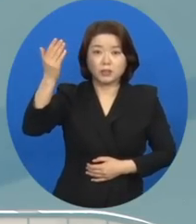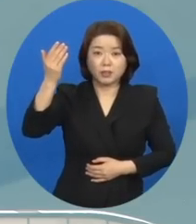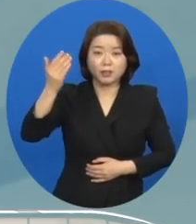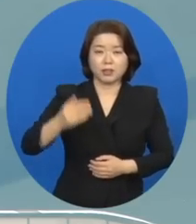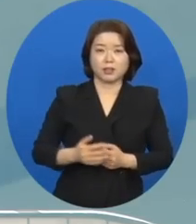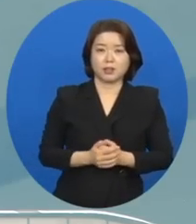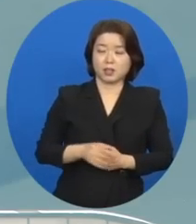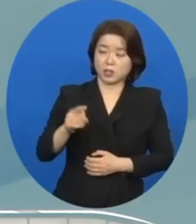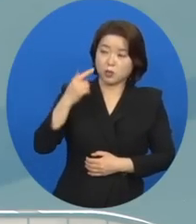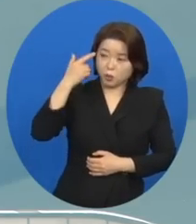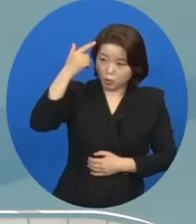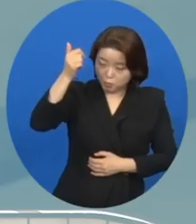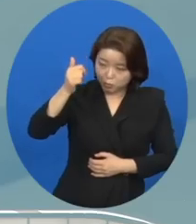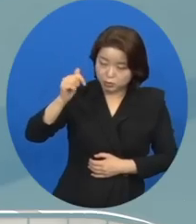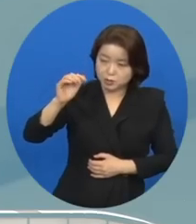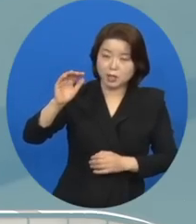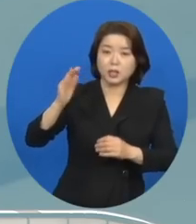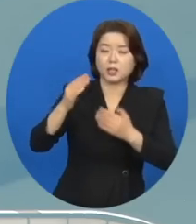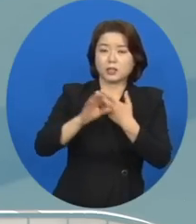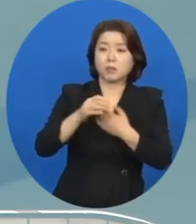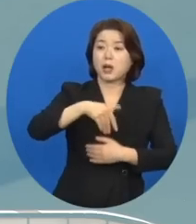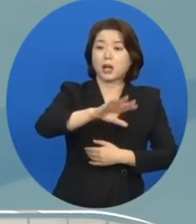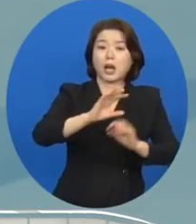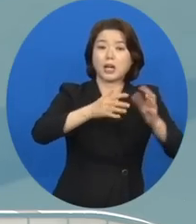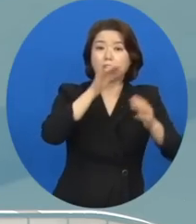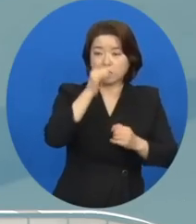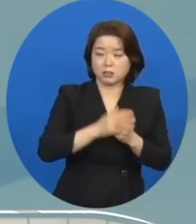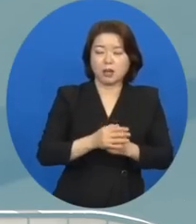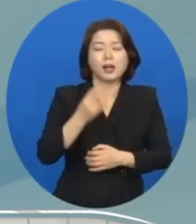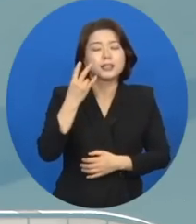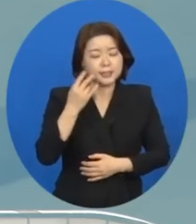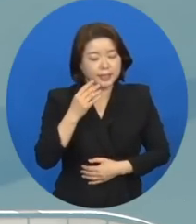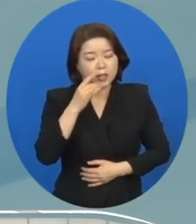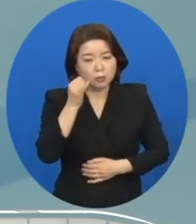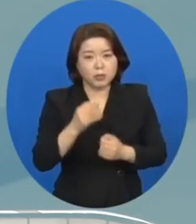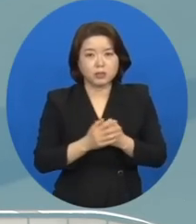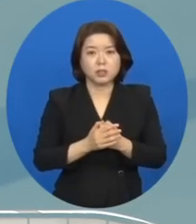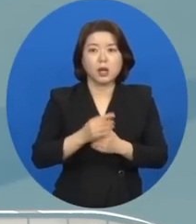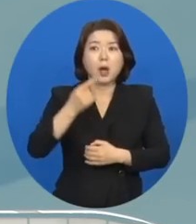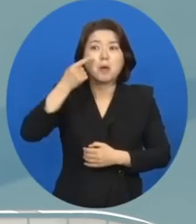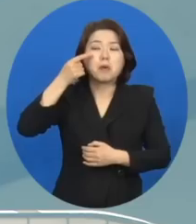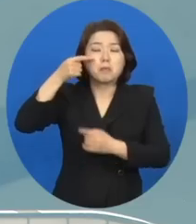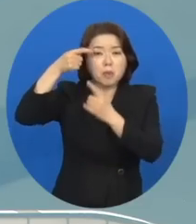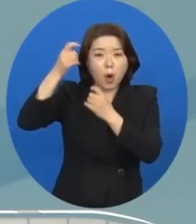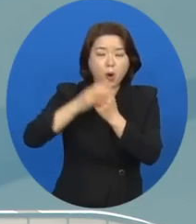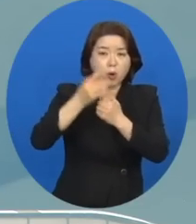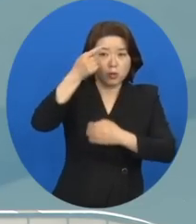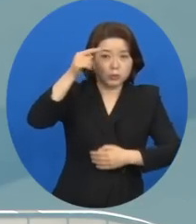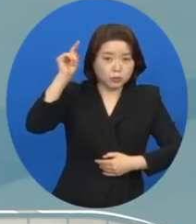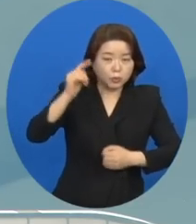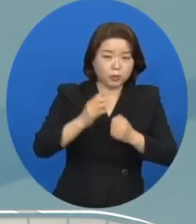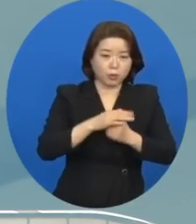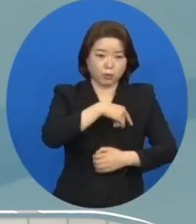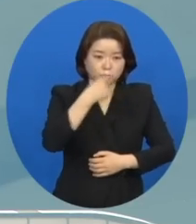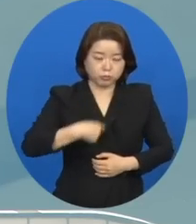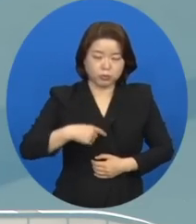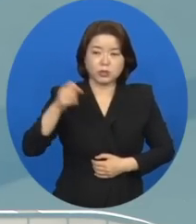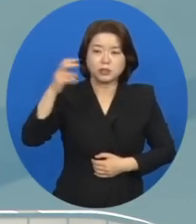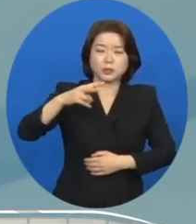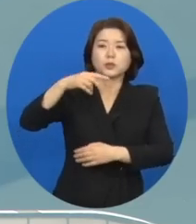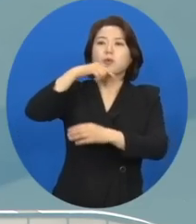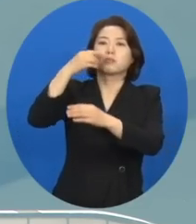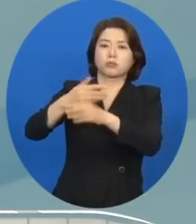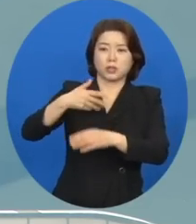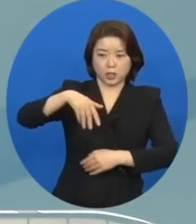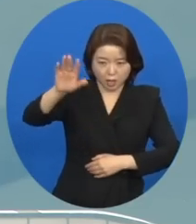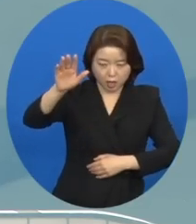너 목사 되면 갈 나라가 있어. 예 어머니. 몽골, 소련, 중공, 그리고 북한에 가라.